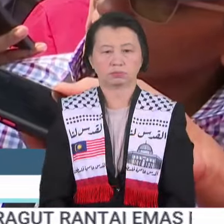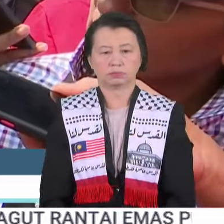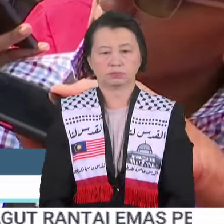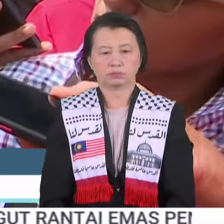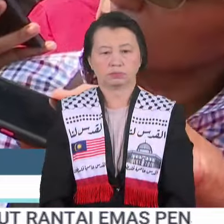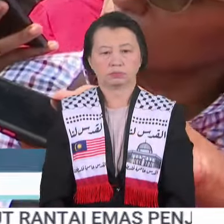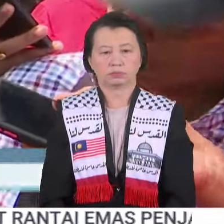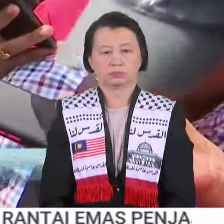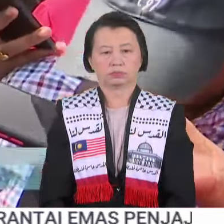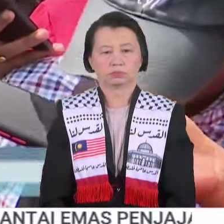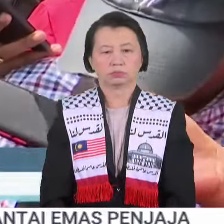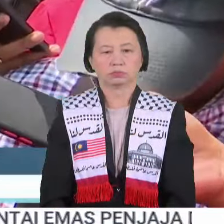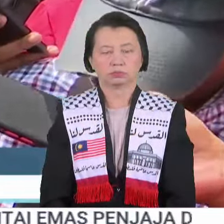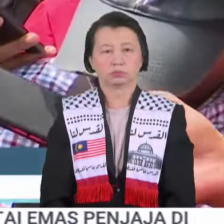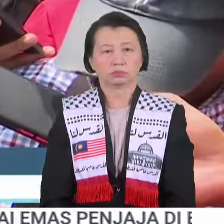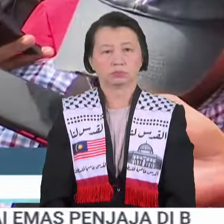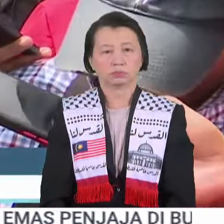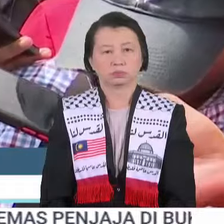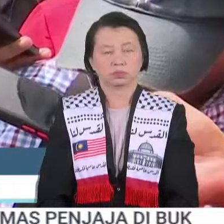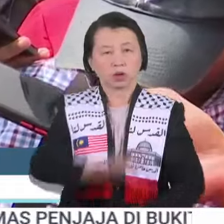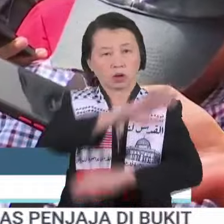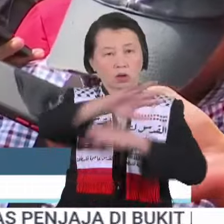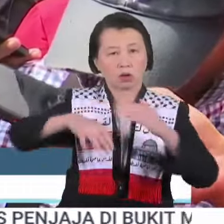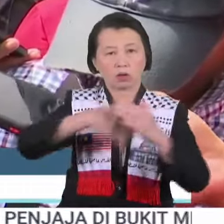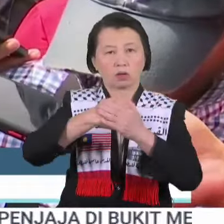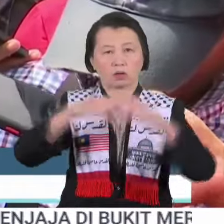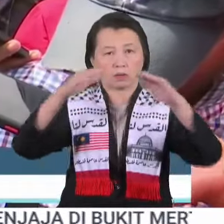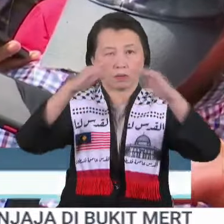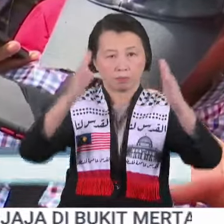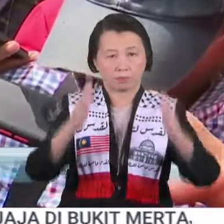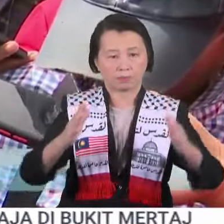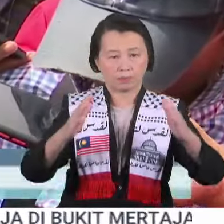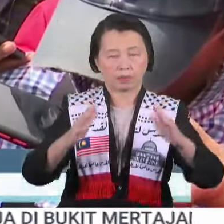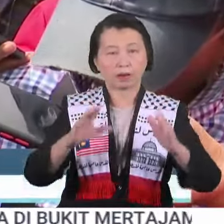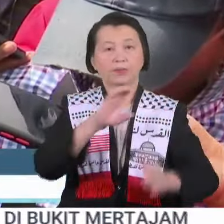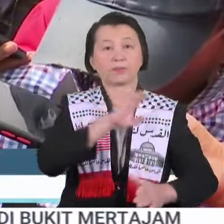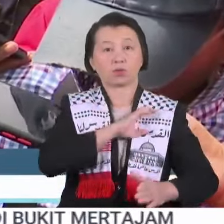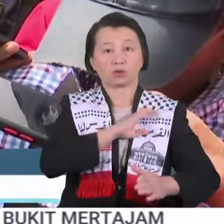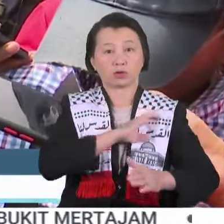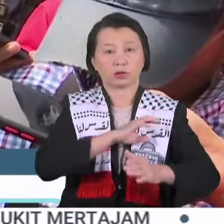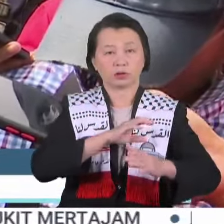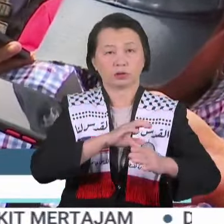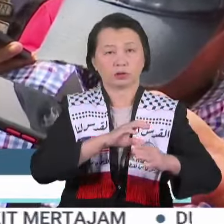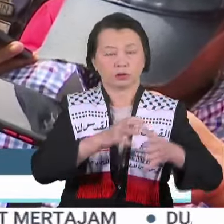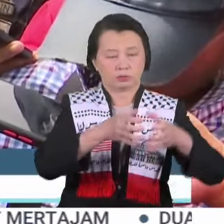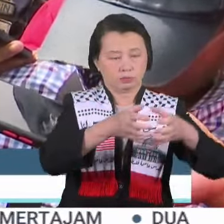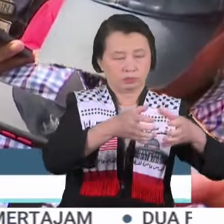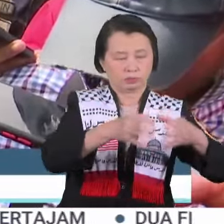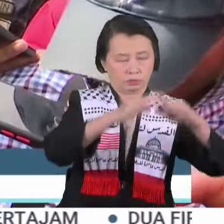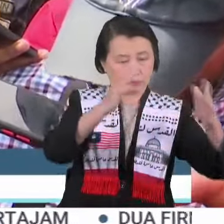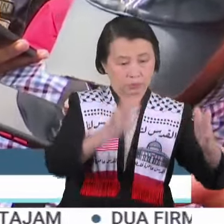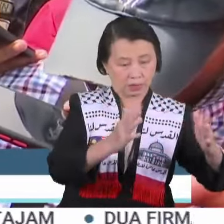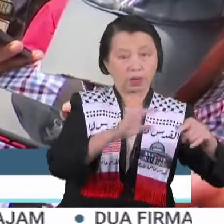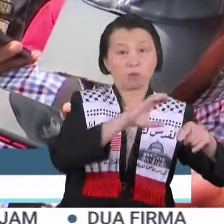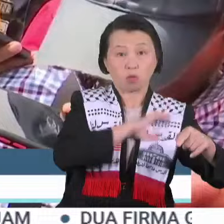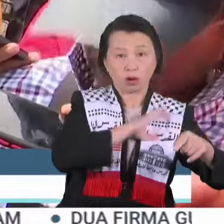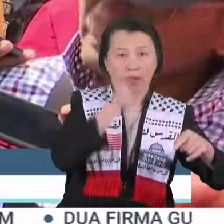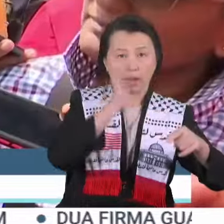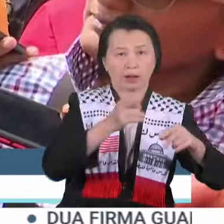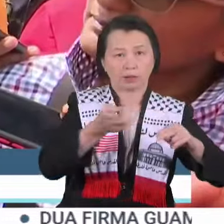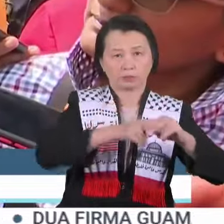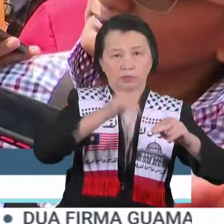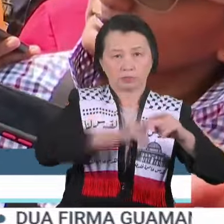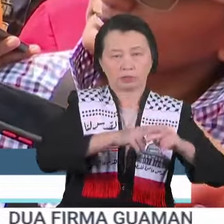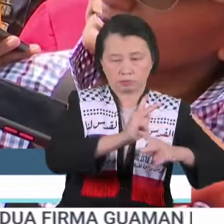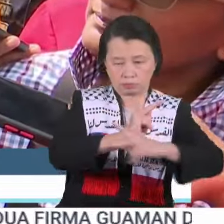Kawalan di balai-balai kita akan pertingkatkan. Bukan itu sahaja, termasuklah kita